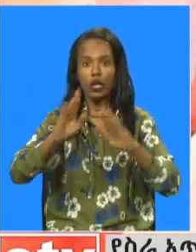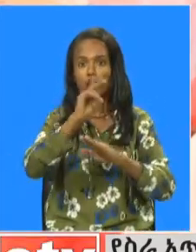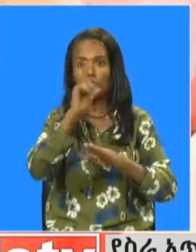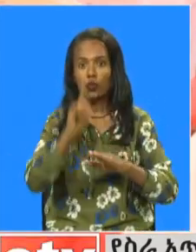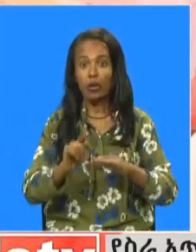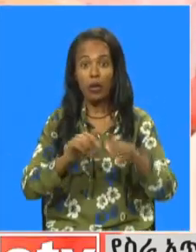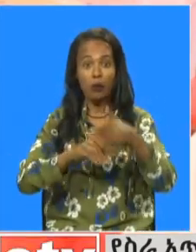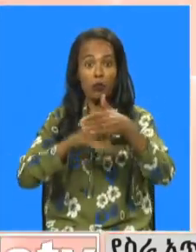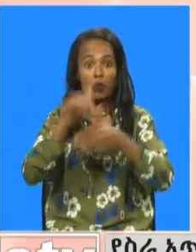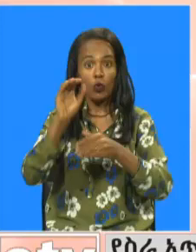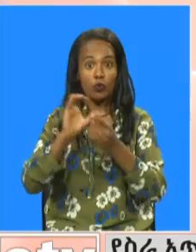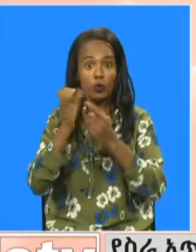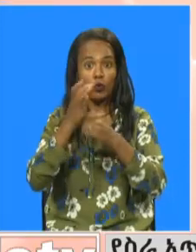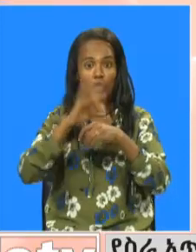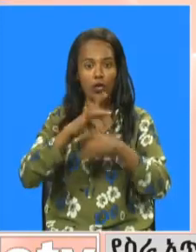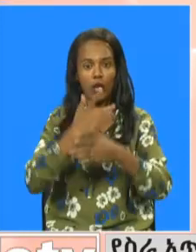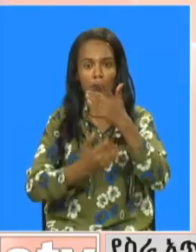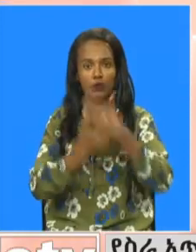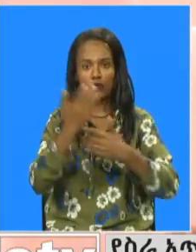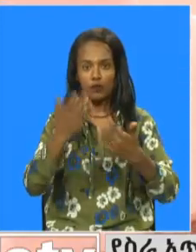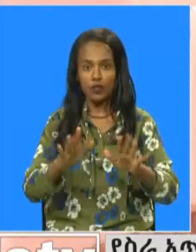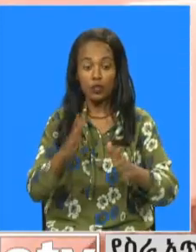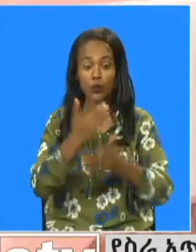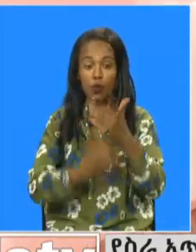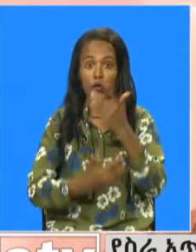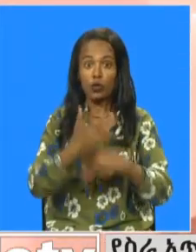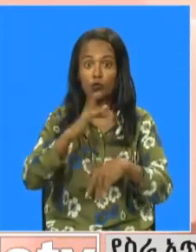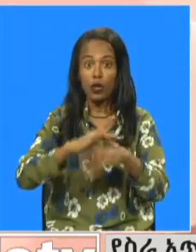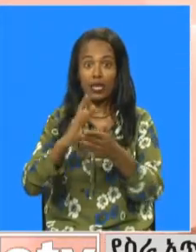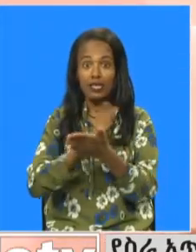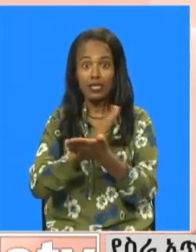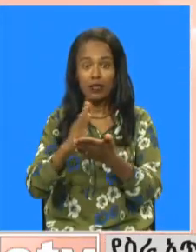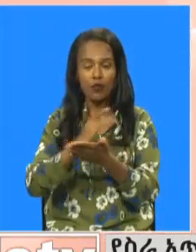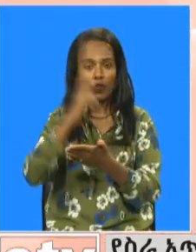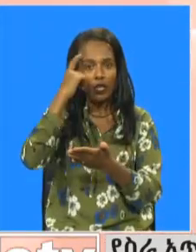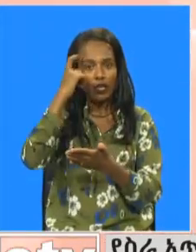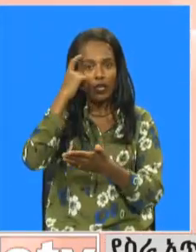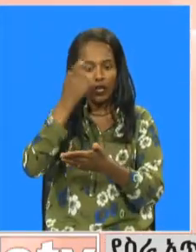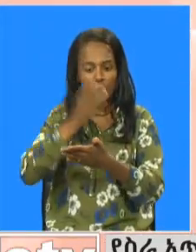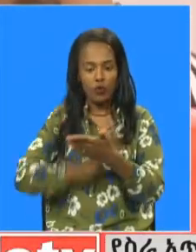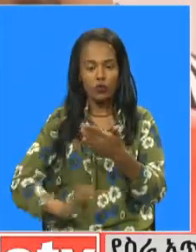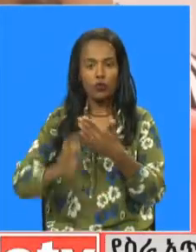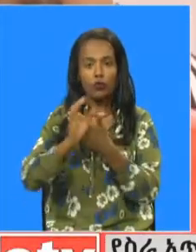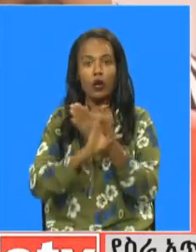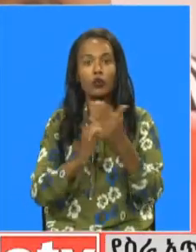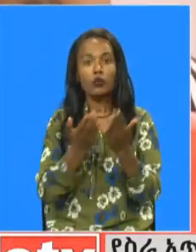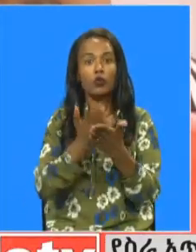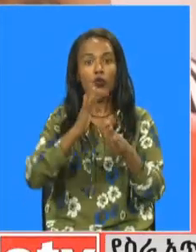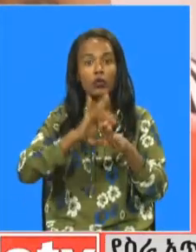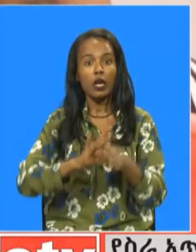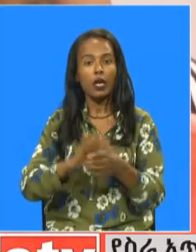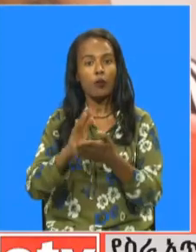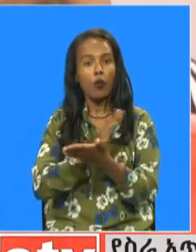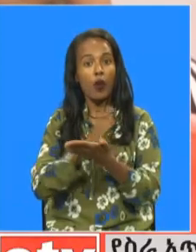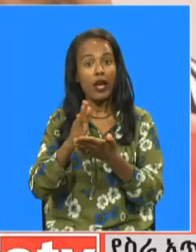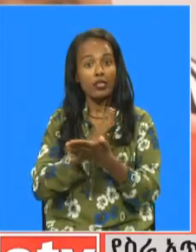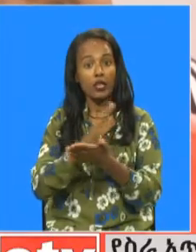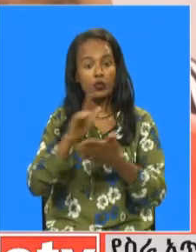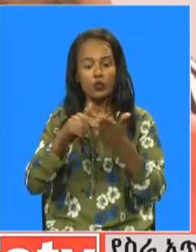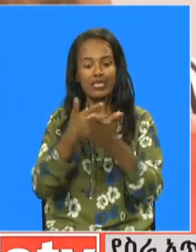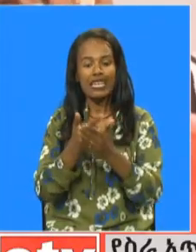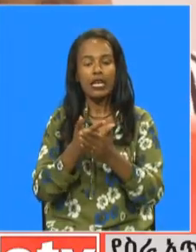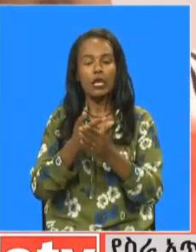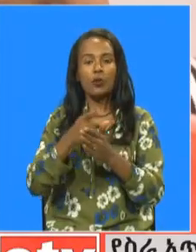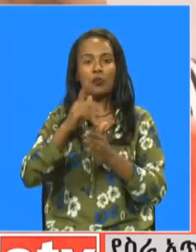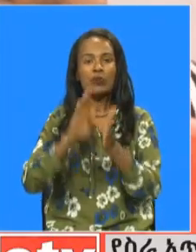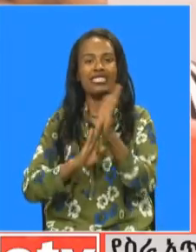ሚና በሚወጡበት ሁኔታ ላይ ተወያይተዋል። በውይይቱ ላይ የተሳተፉ የትግራይ ተወላጆች በሀገሪቱ ጉዳዮች ዙሪያ መወያየታቸው ስለ